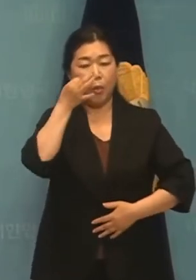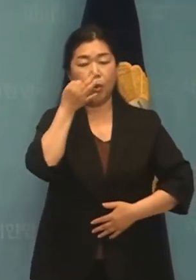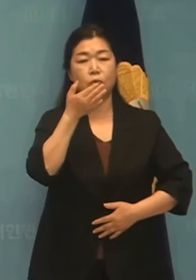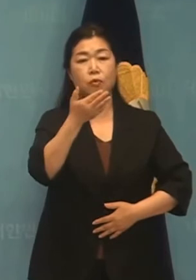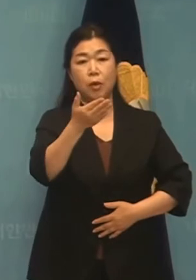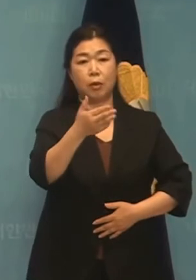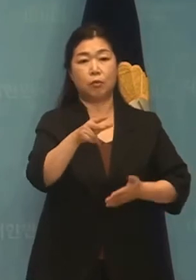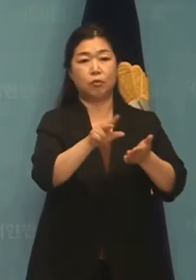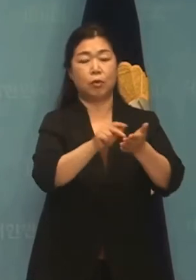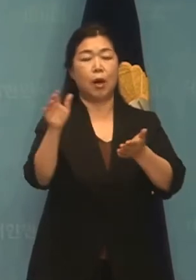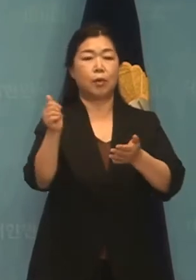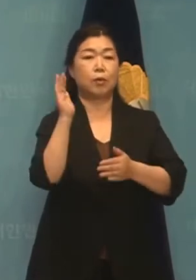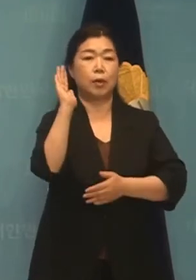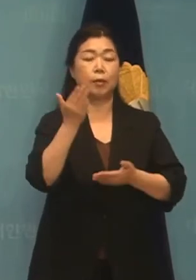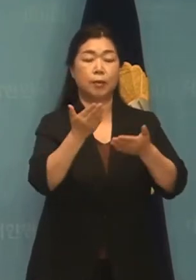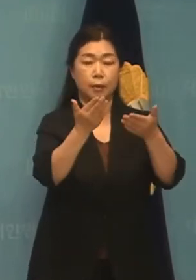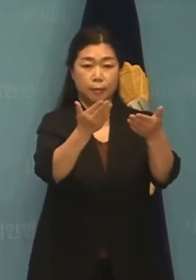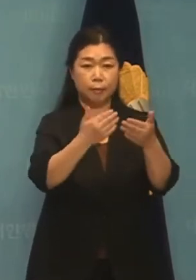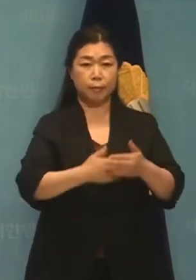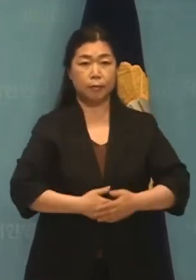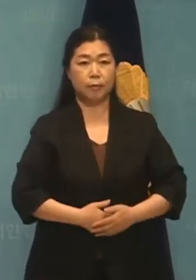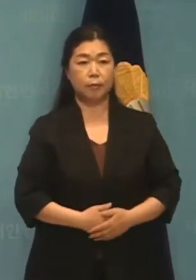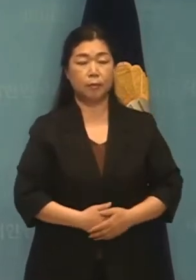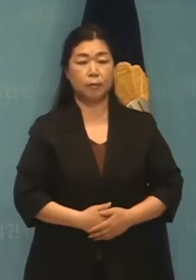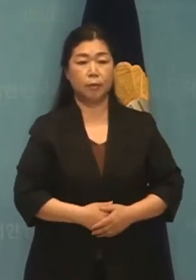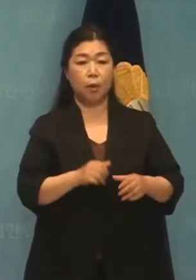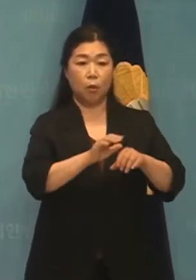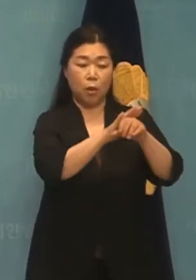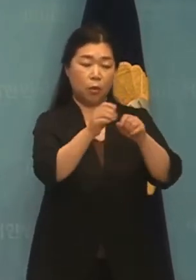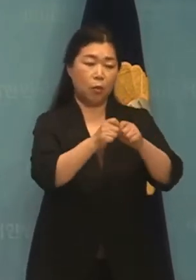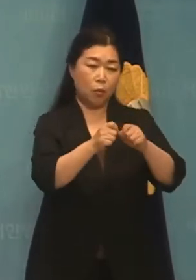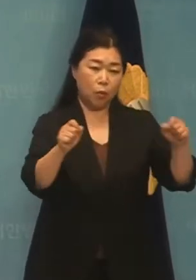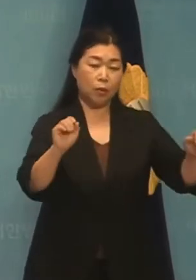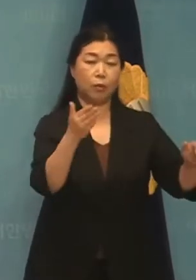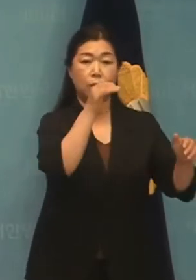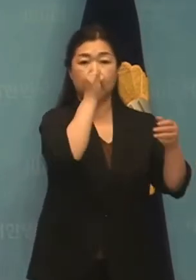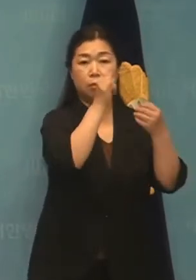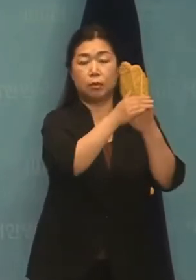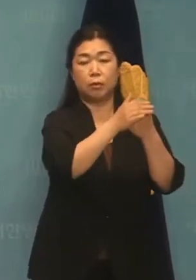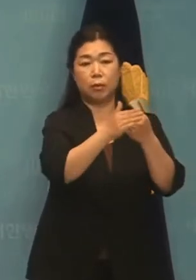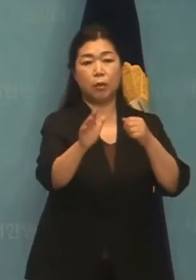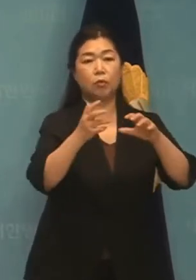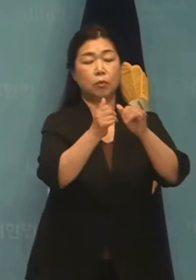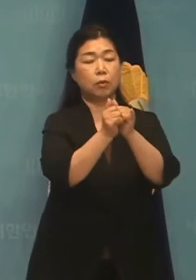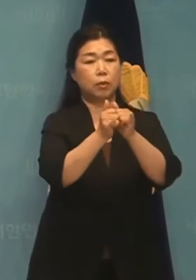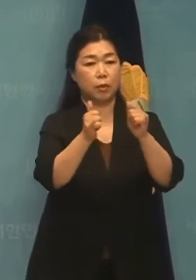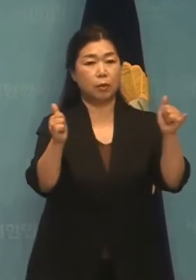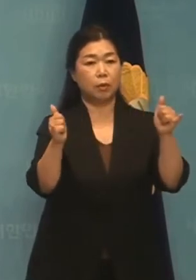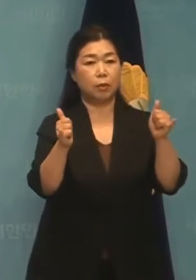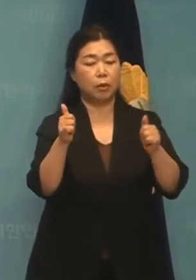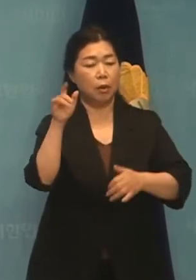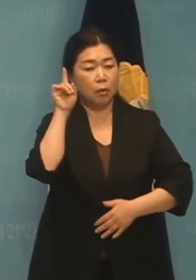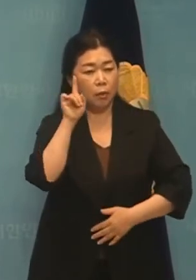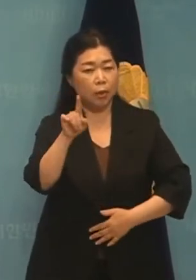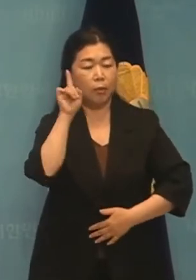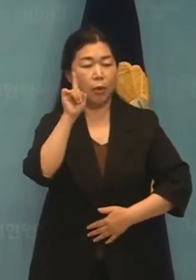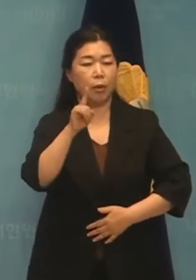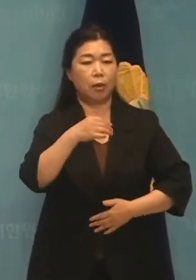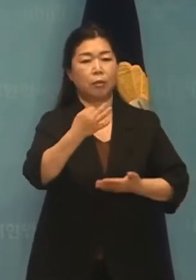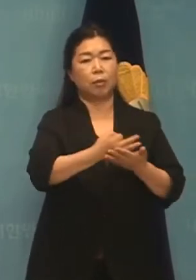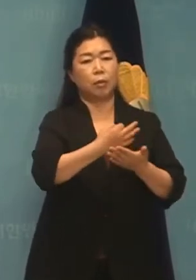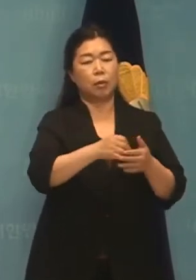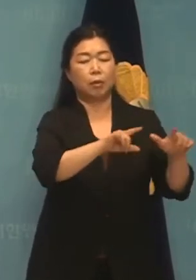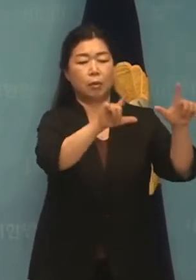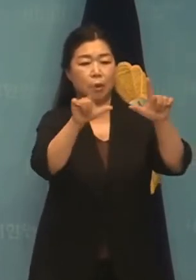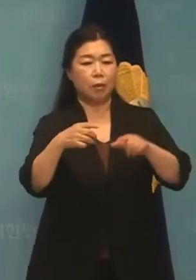주제로 논평을 하겠습니다. 코로나 장기화로 국민들은 하루하루 생계